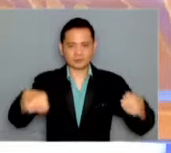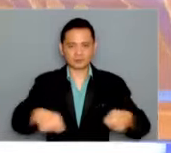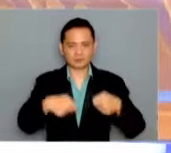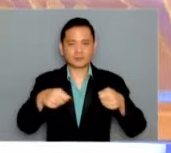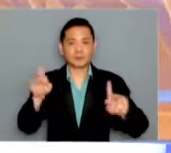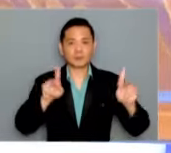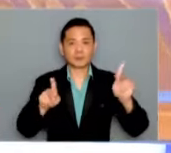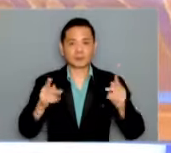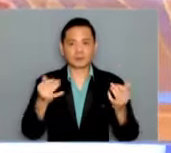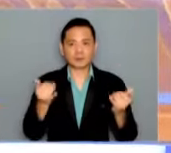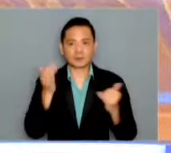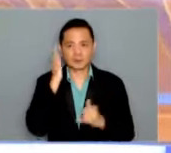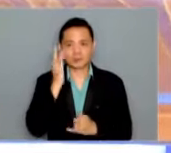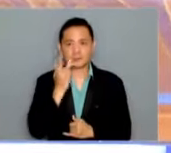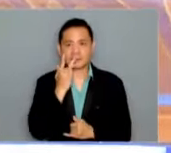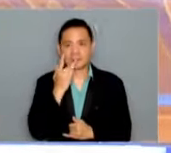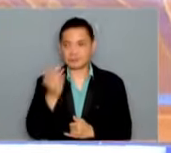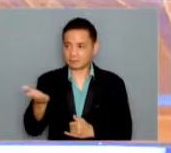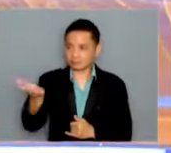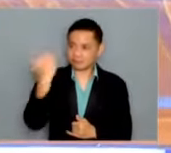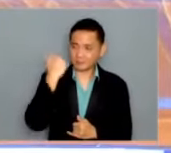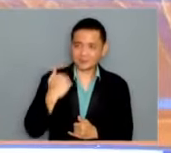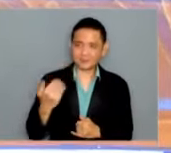tikim. Tikim squad!